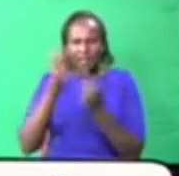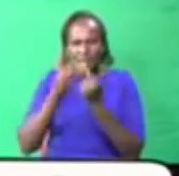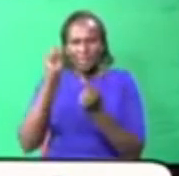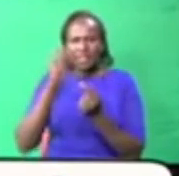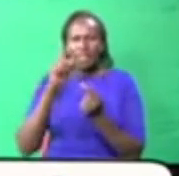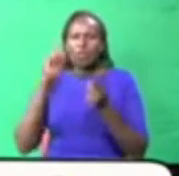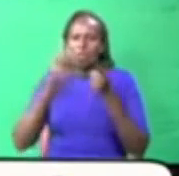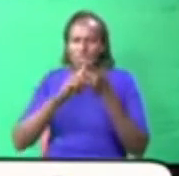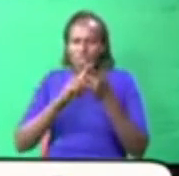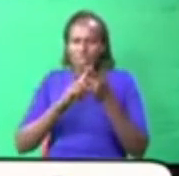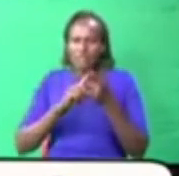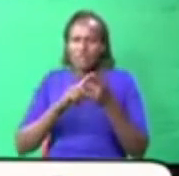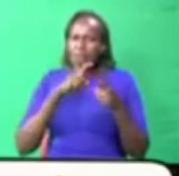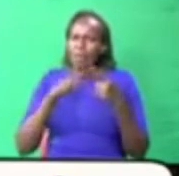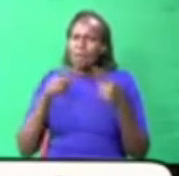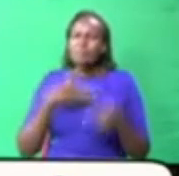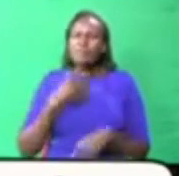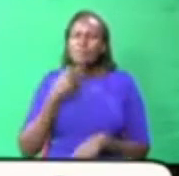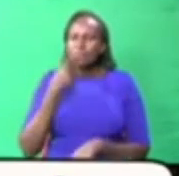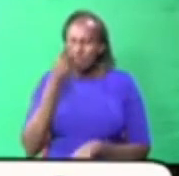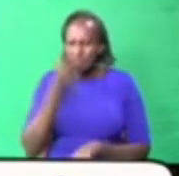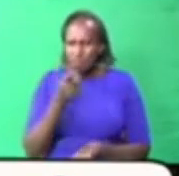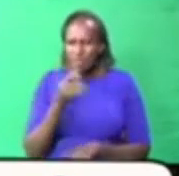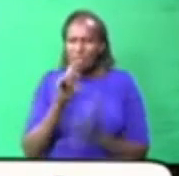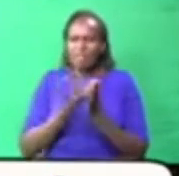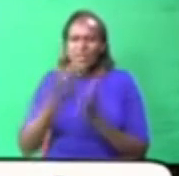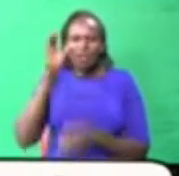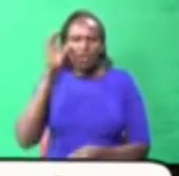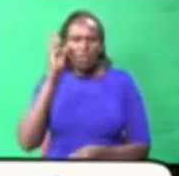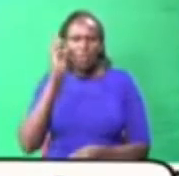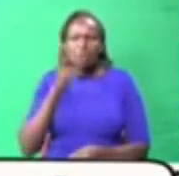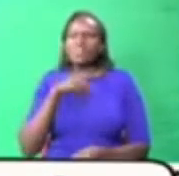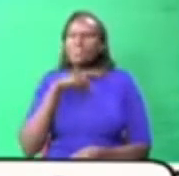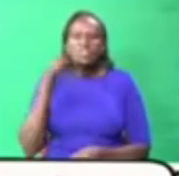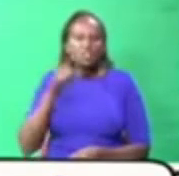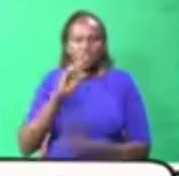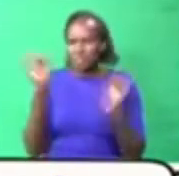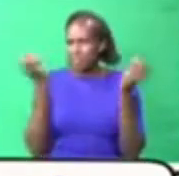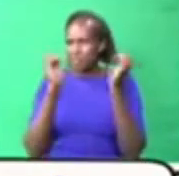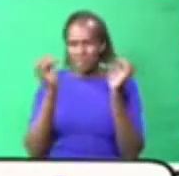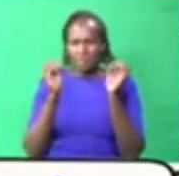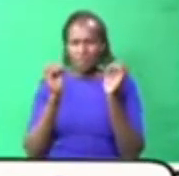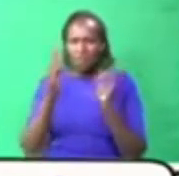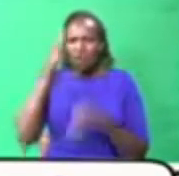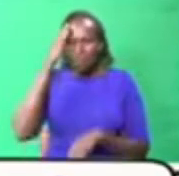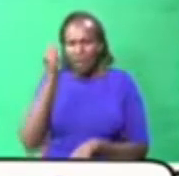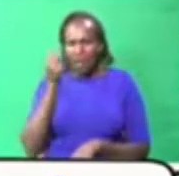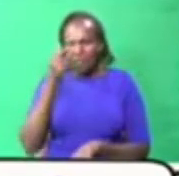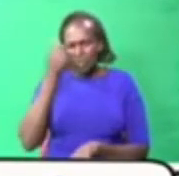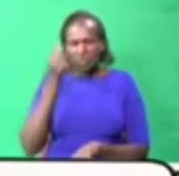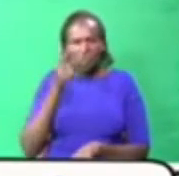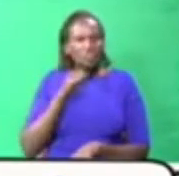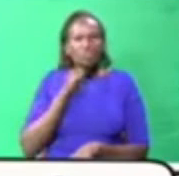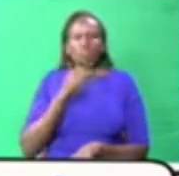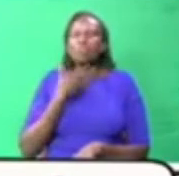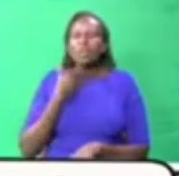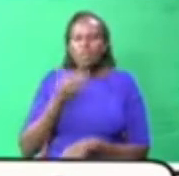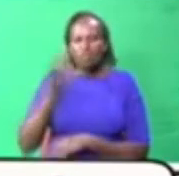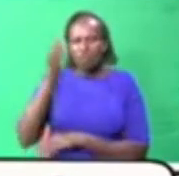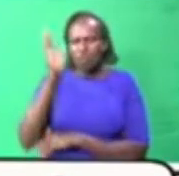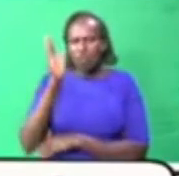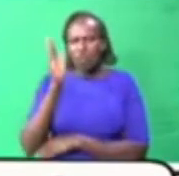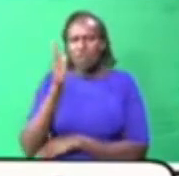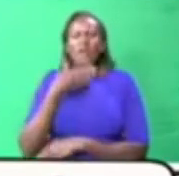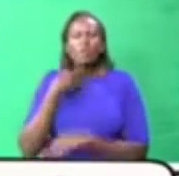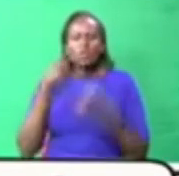to the same. Nataka kukuambia kwamba that coronavirus will not kill you, because that is not the will of God. Na kwamba ninataka